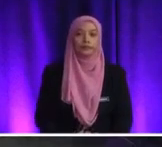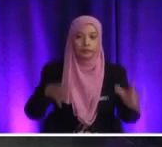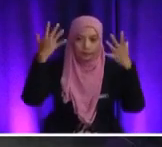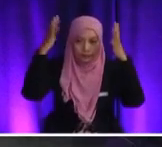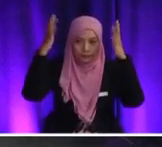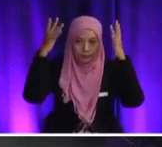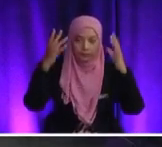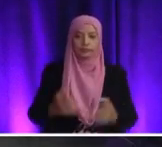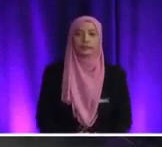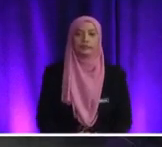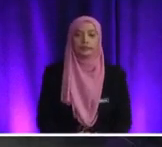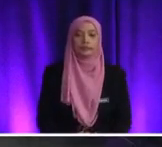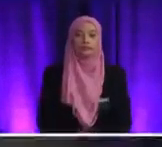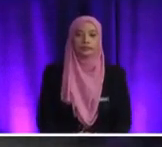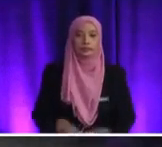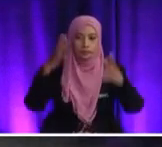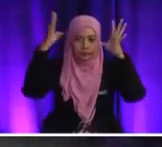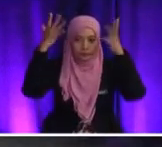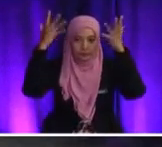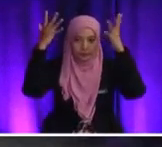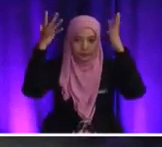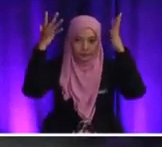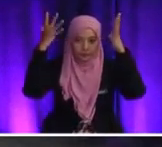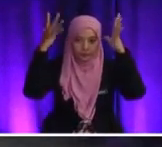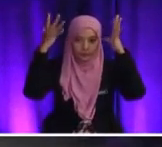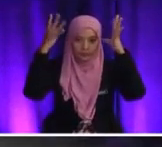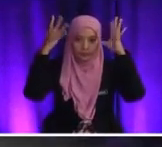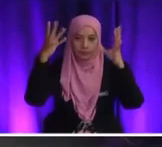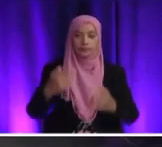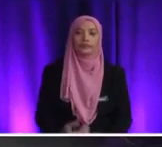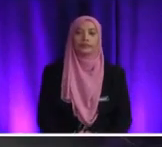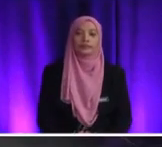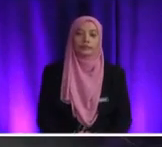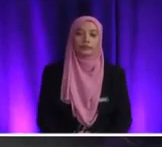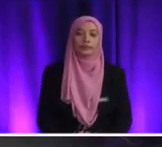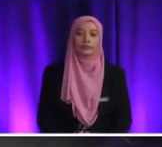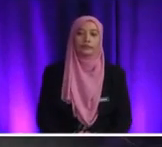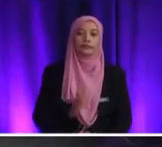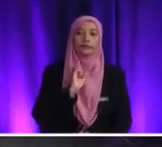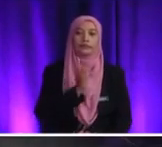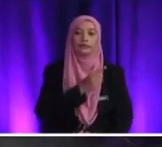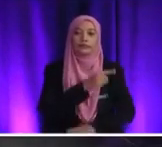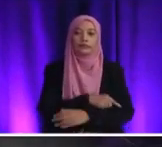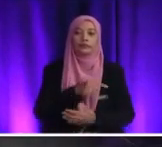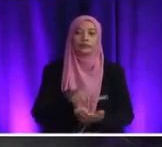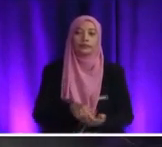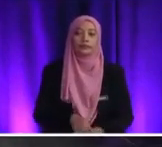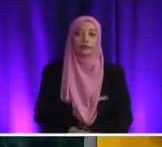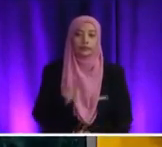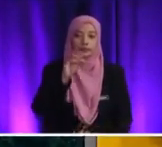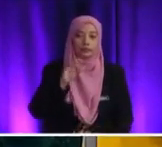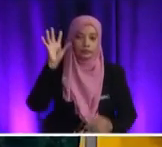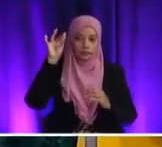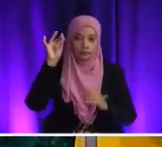ilhan tadi akw Ski semangat semangatnya kita hari ini kutek bintang seberapa